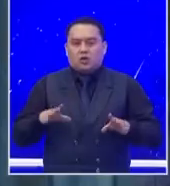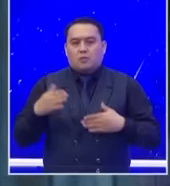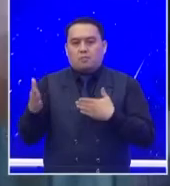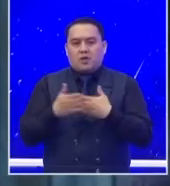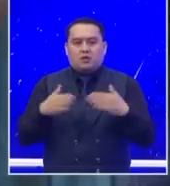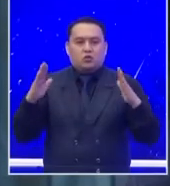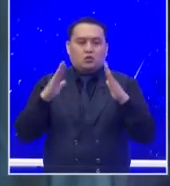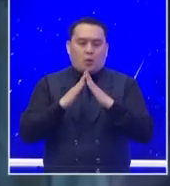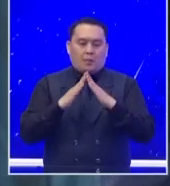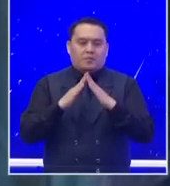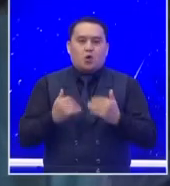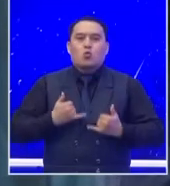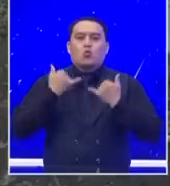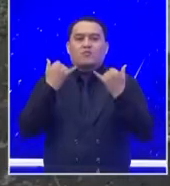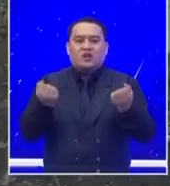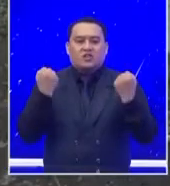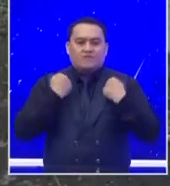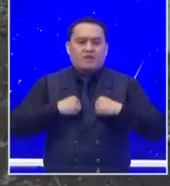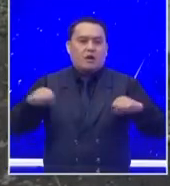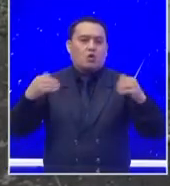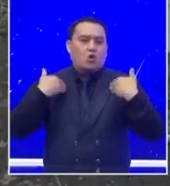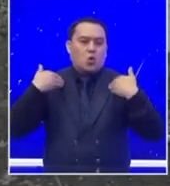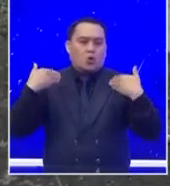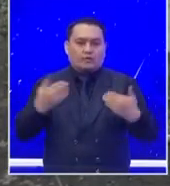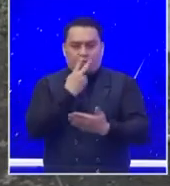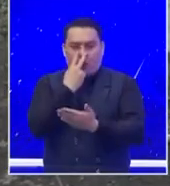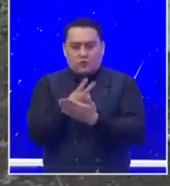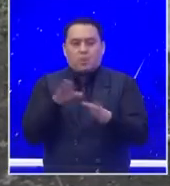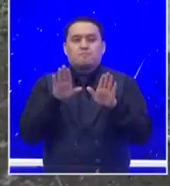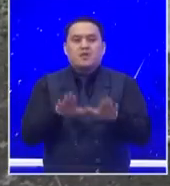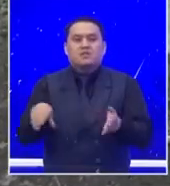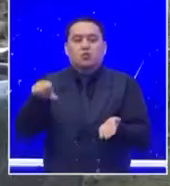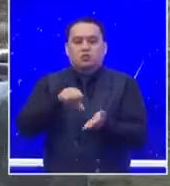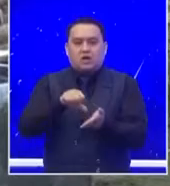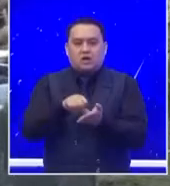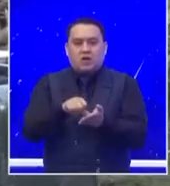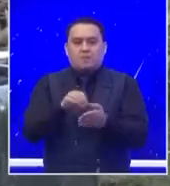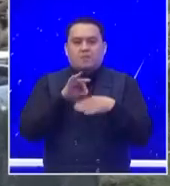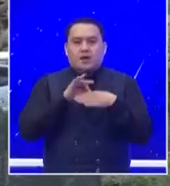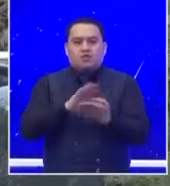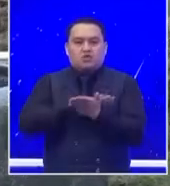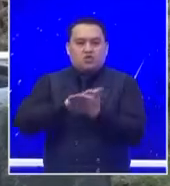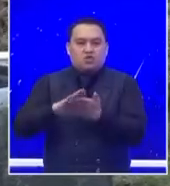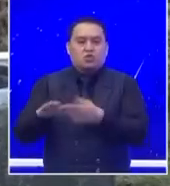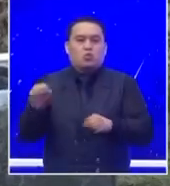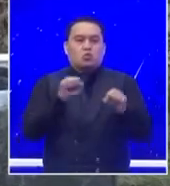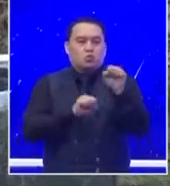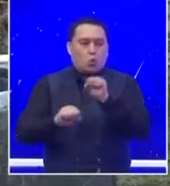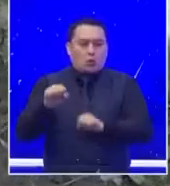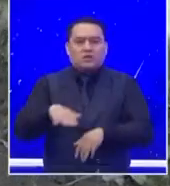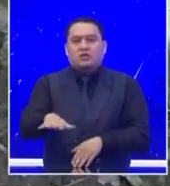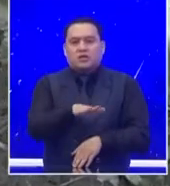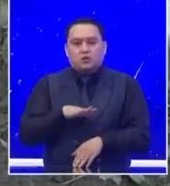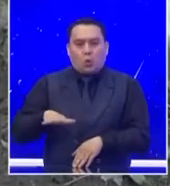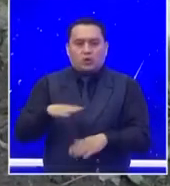Домом Героя. Уважение подвигам Кучерхана Алимбаева выказали и местные учащиеся. Они провели генеральную уборку придомовой